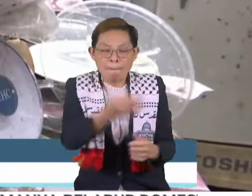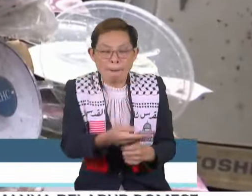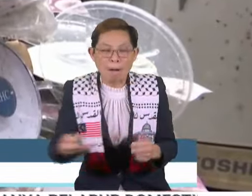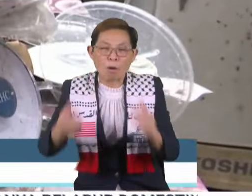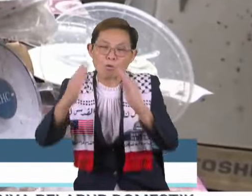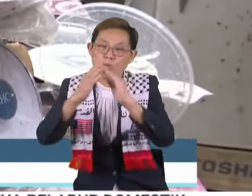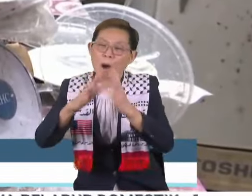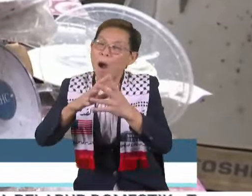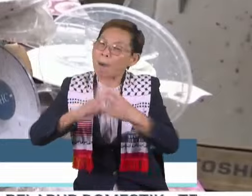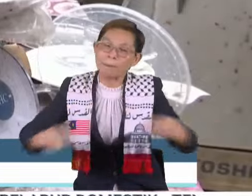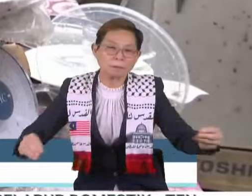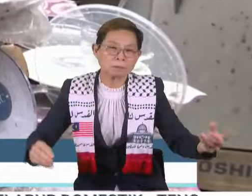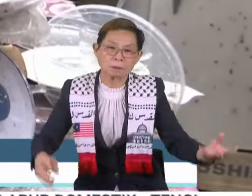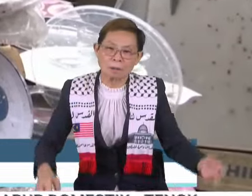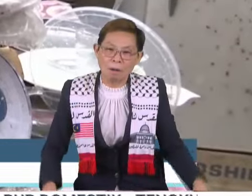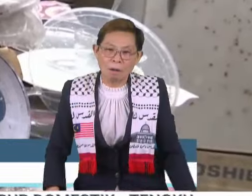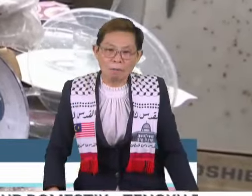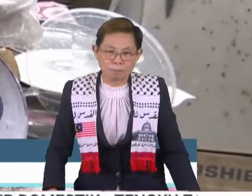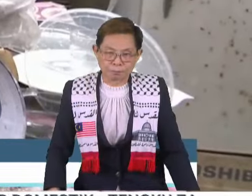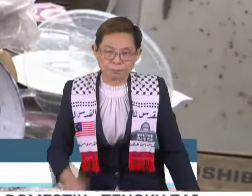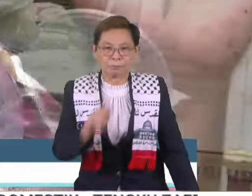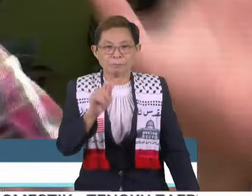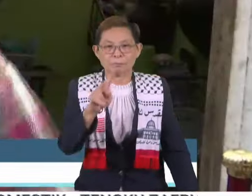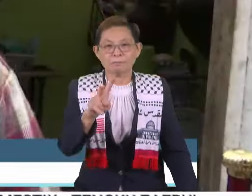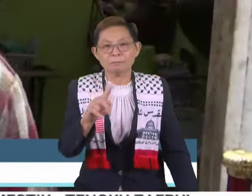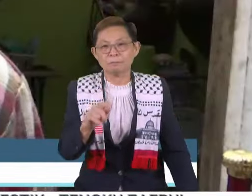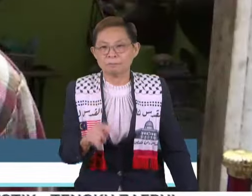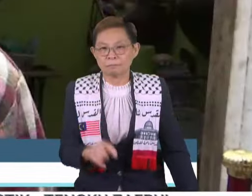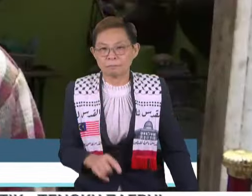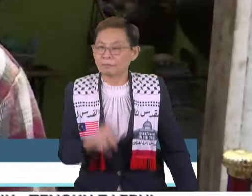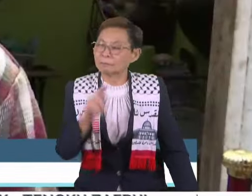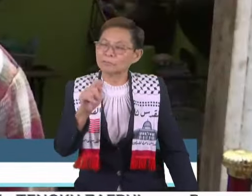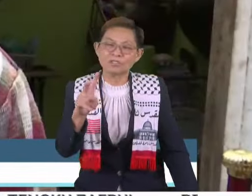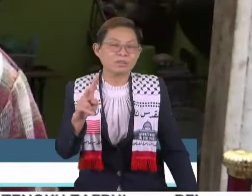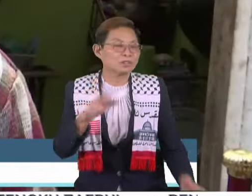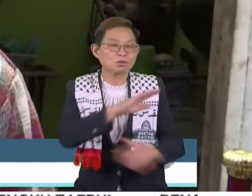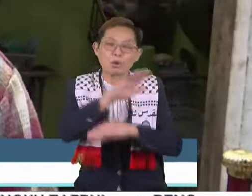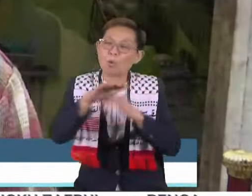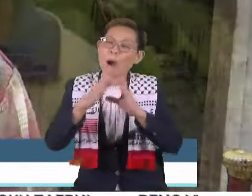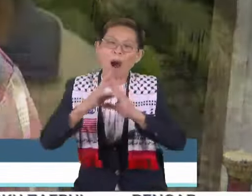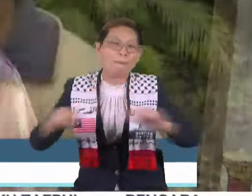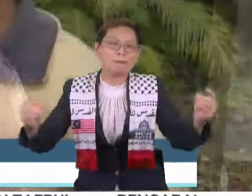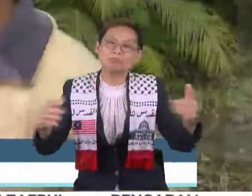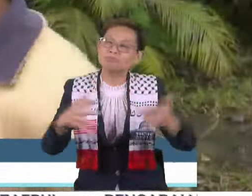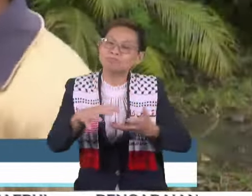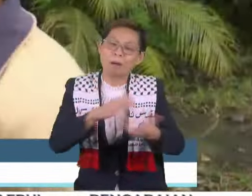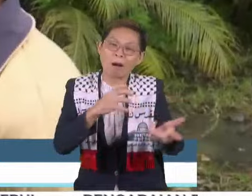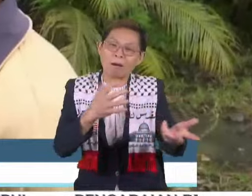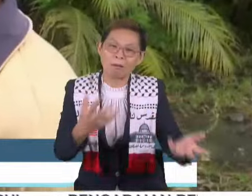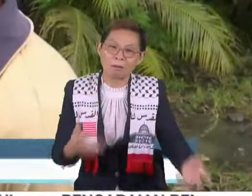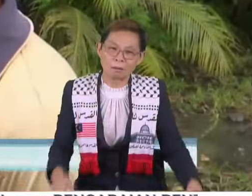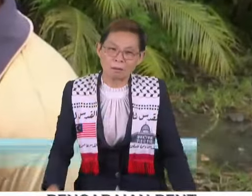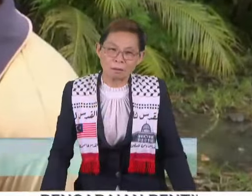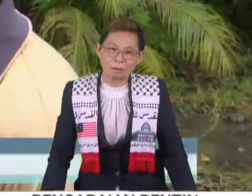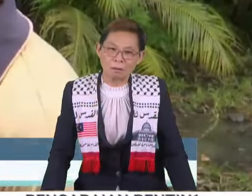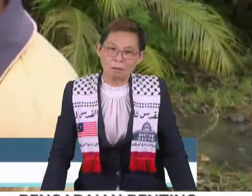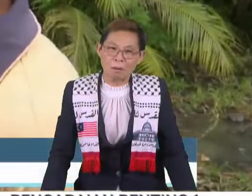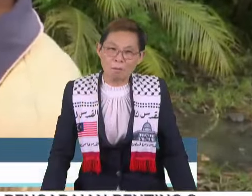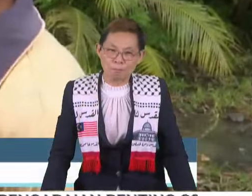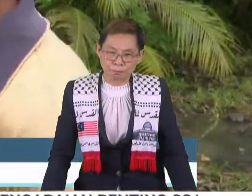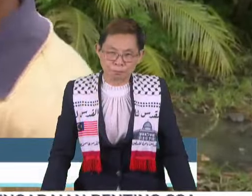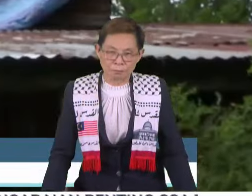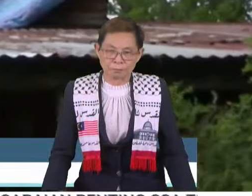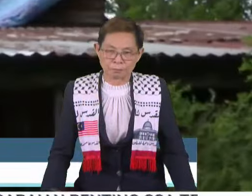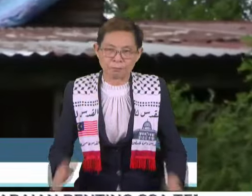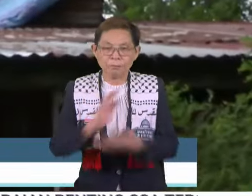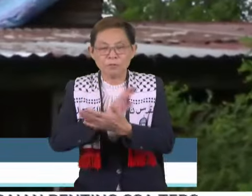rumah ni tengok habis. Di air apa semua TV mal lingkap. Beh. Tak apa. Buat masalah tak buat pulih lagi lah. Kita buat